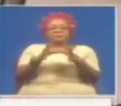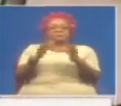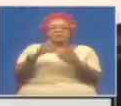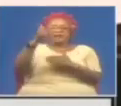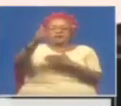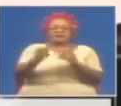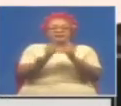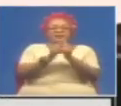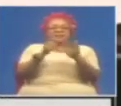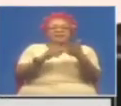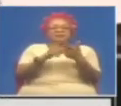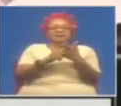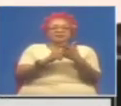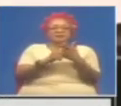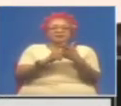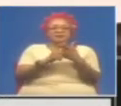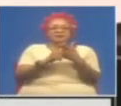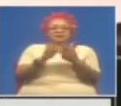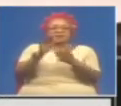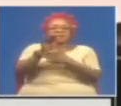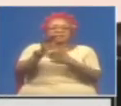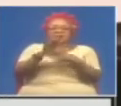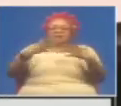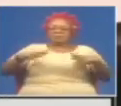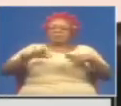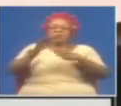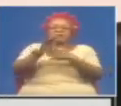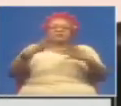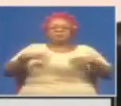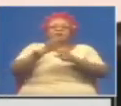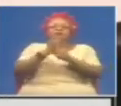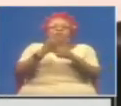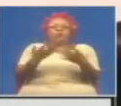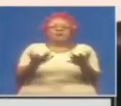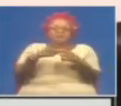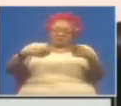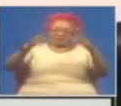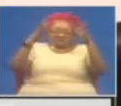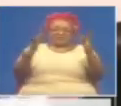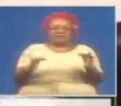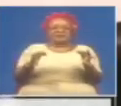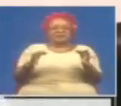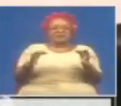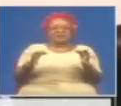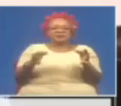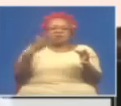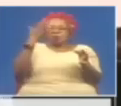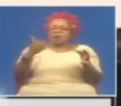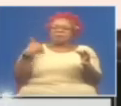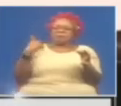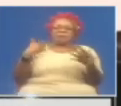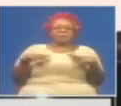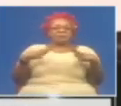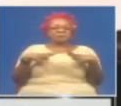years. Sasa hii hakuenda kuuliza raia tena, mnauliza raia ati sasa tufanye nini, na raia waliamua. Mbona mnawasumbua raia?